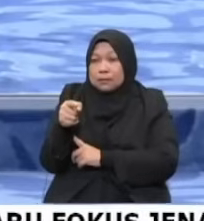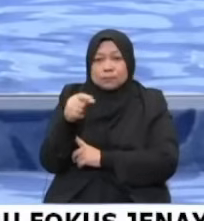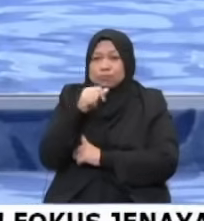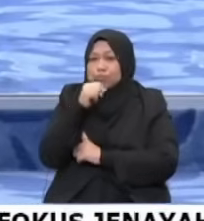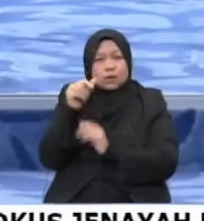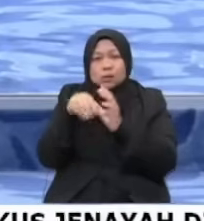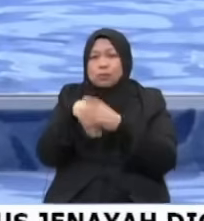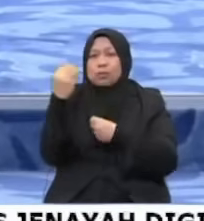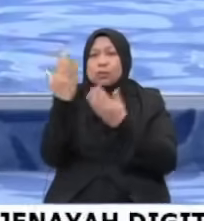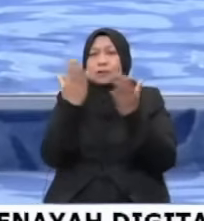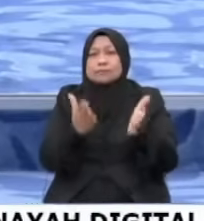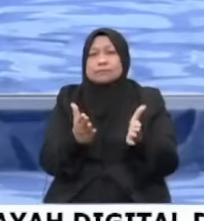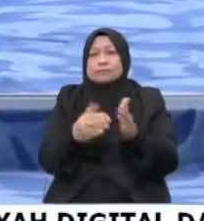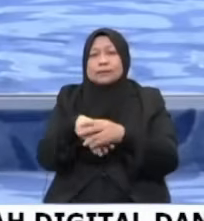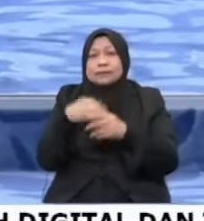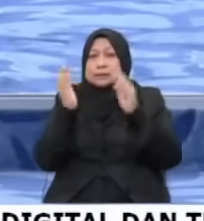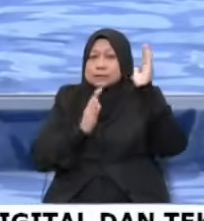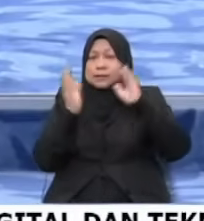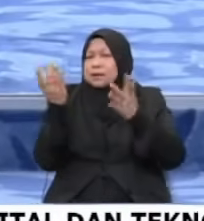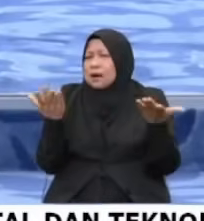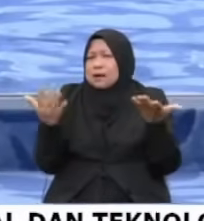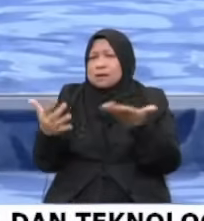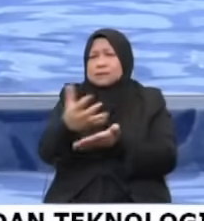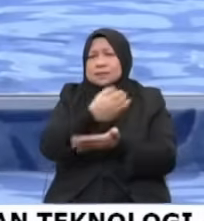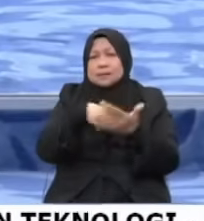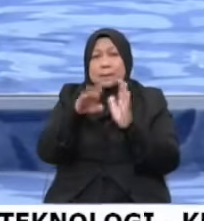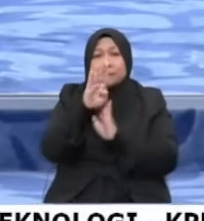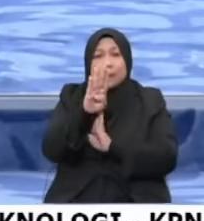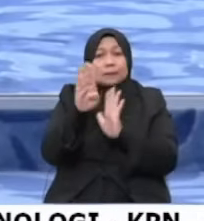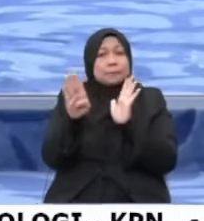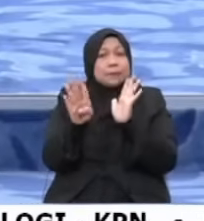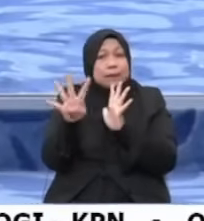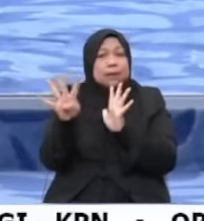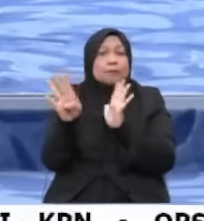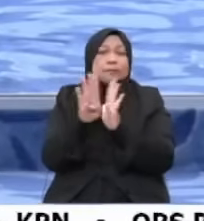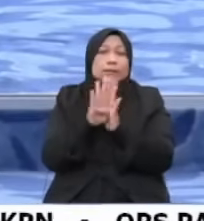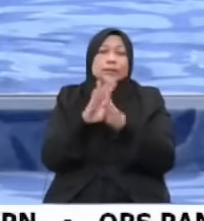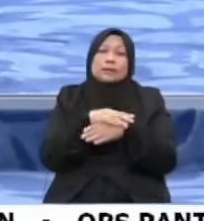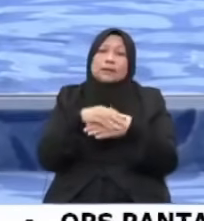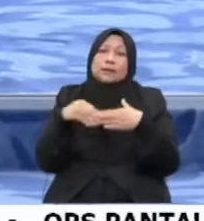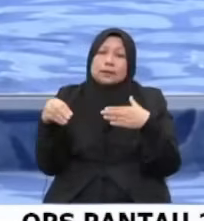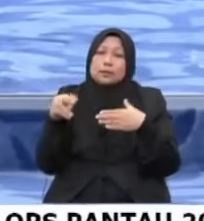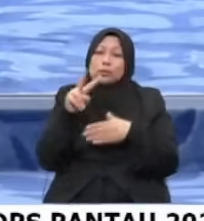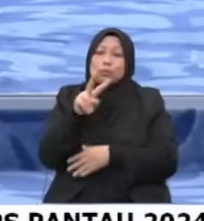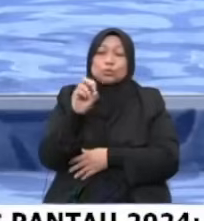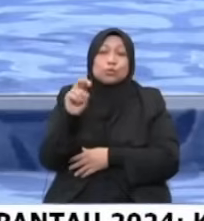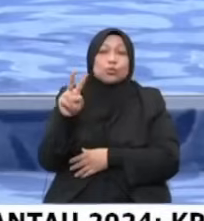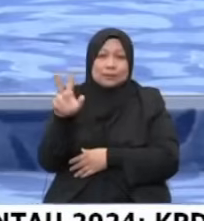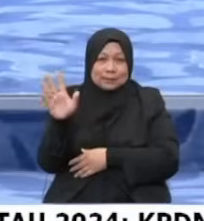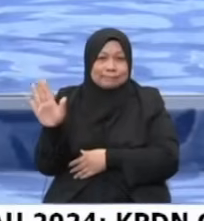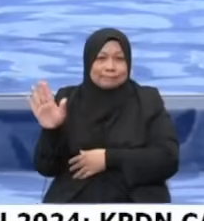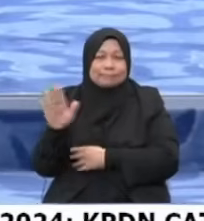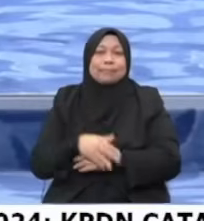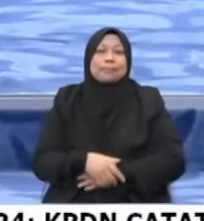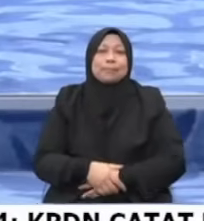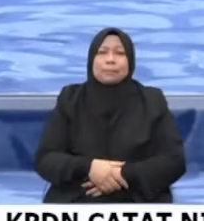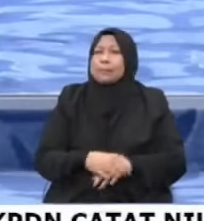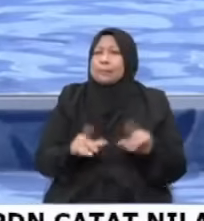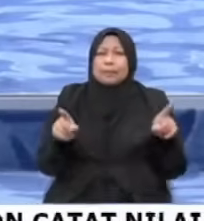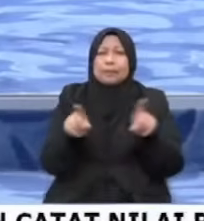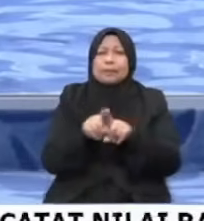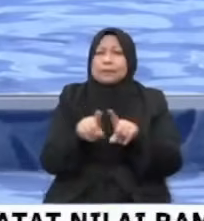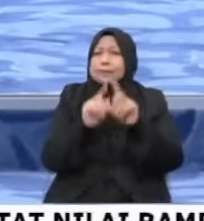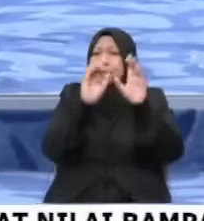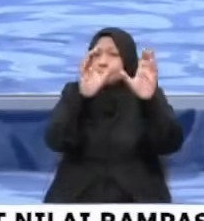warganegara hasilnya ialah 4 bilion 2023 Ya begitu juga